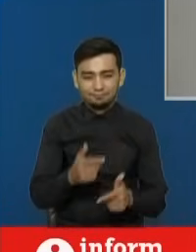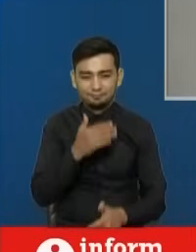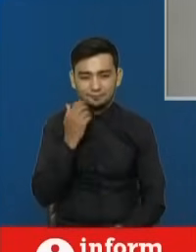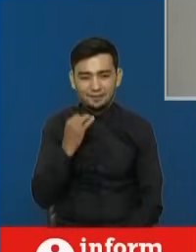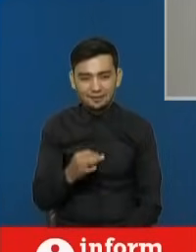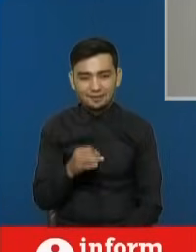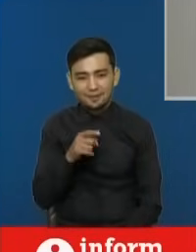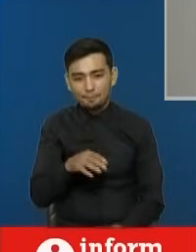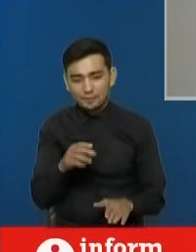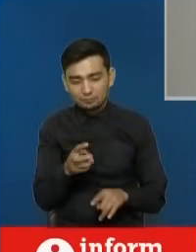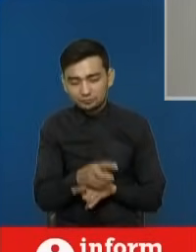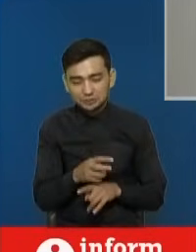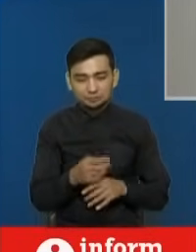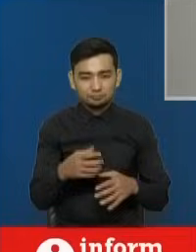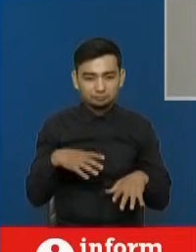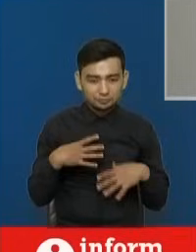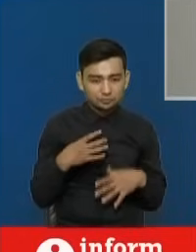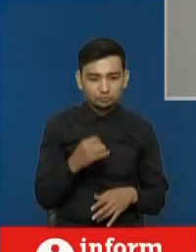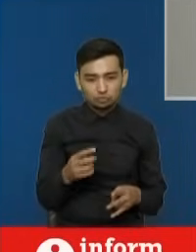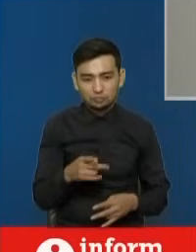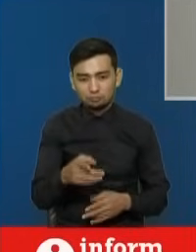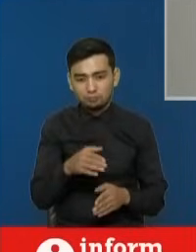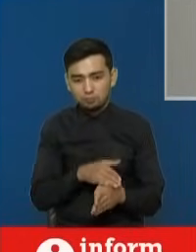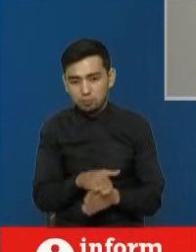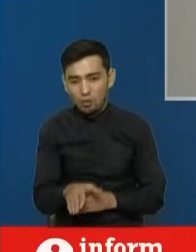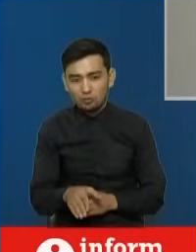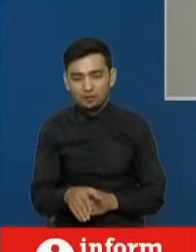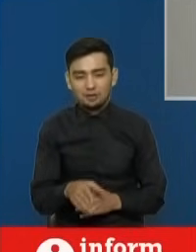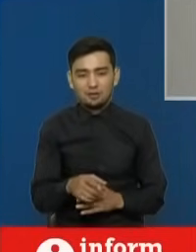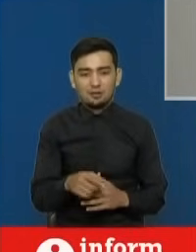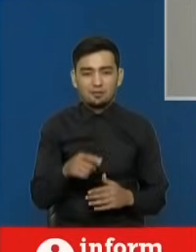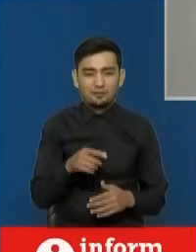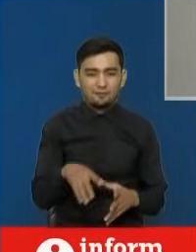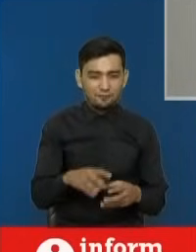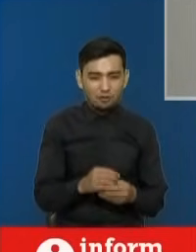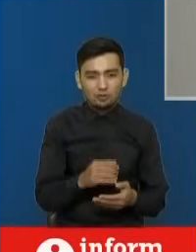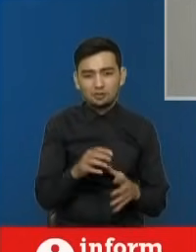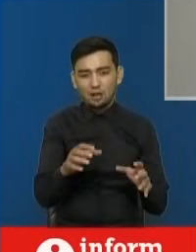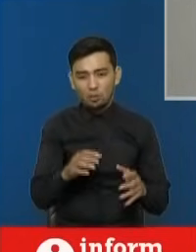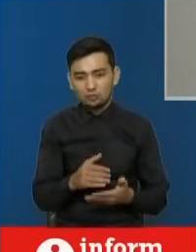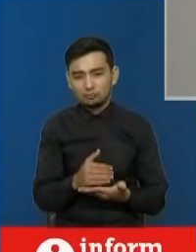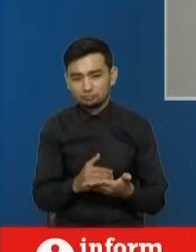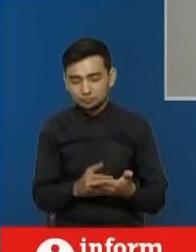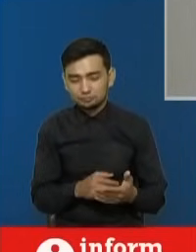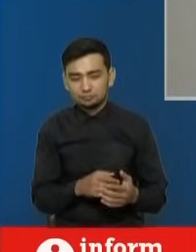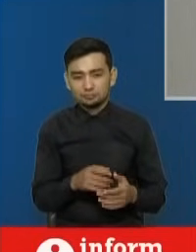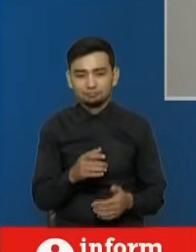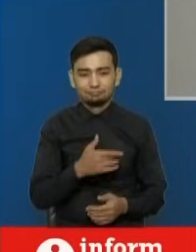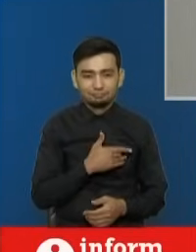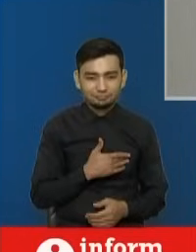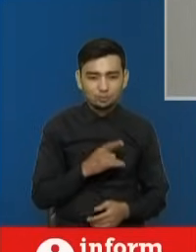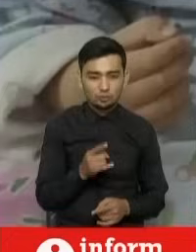там занимались. Я считаю, что они полноценно должны проходить все правила по усыновлению